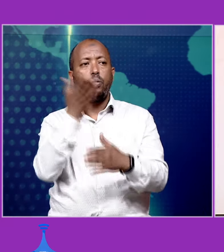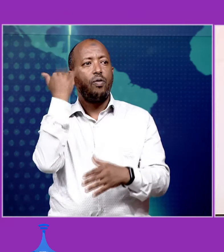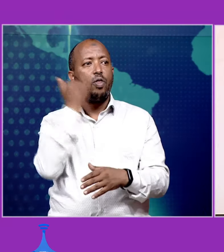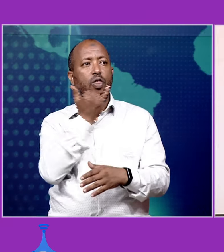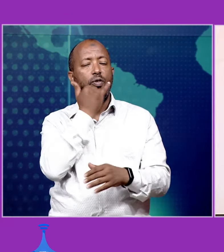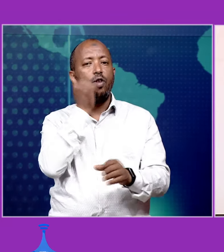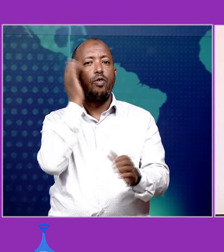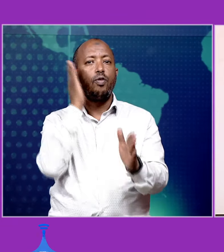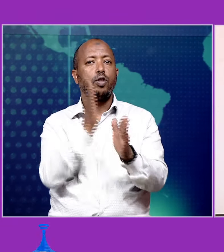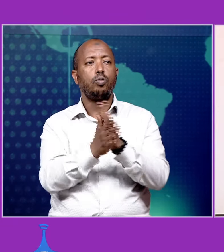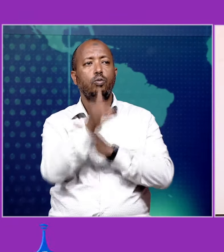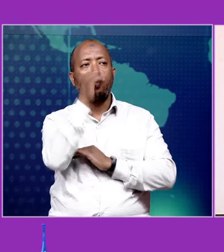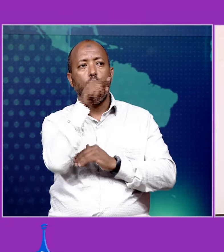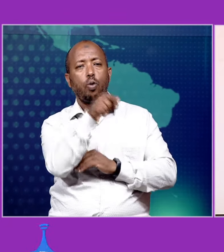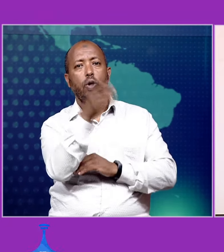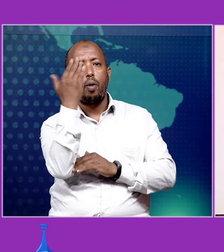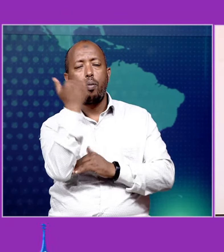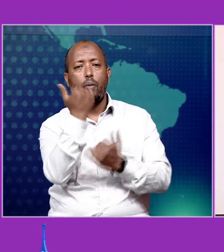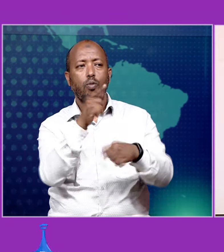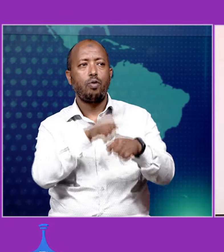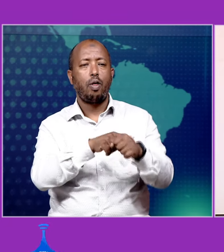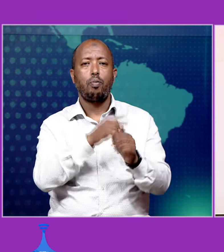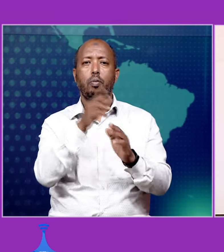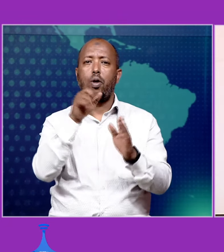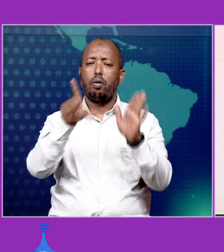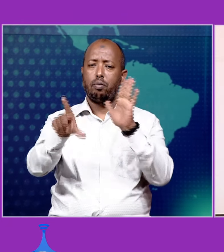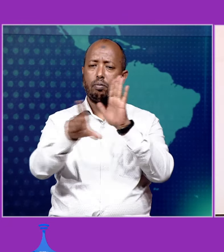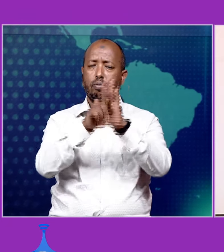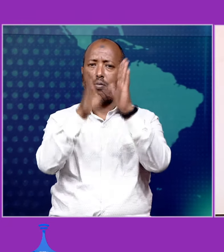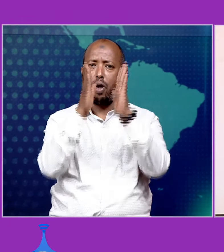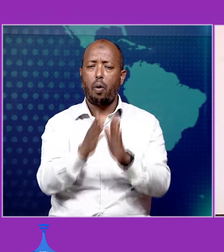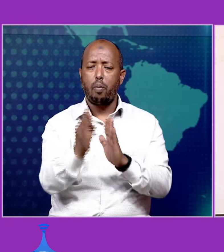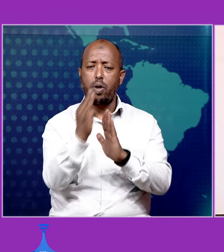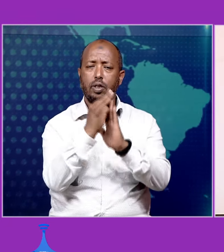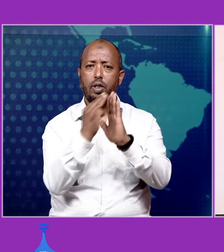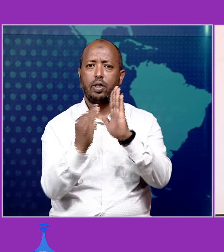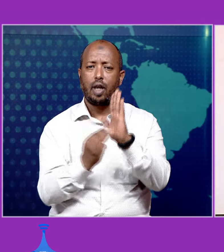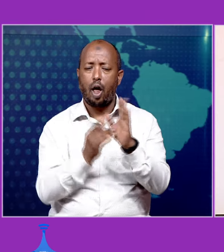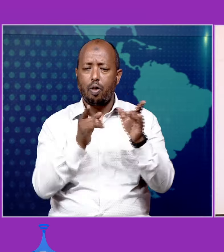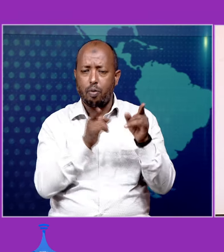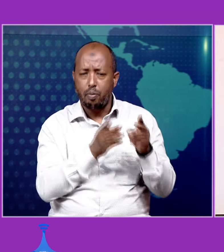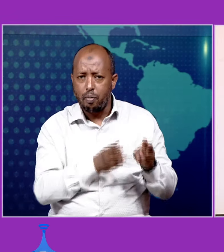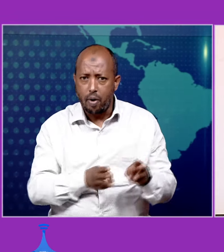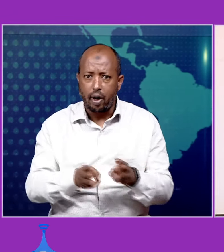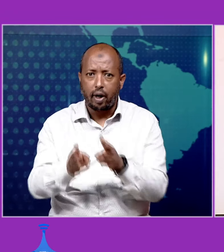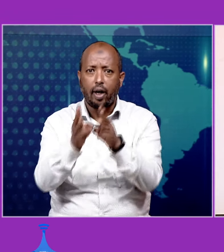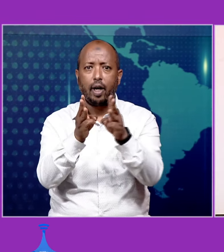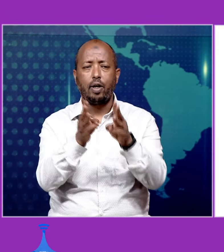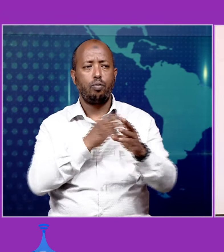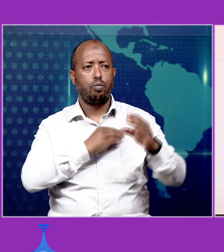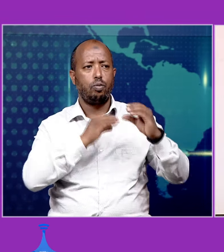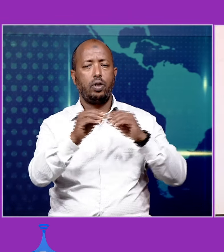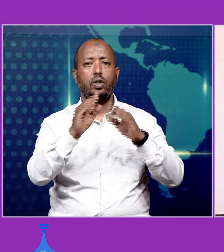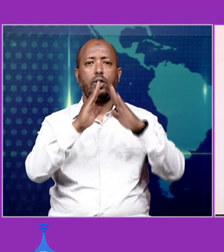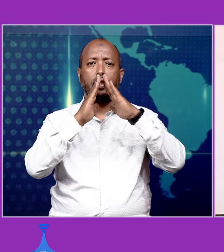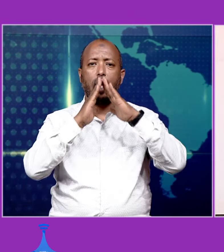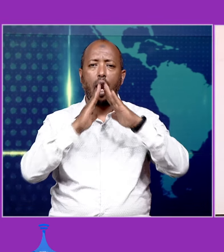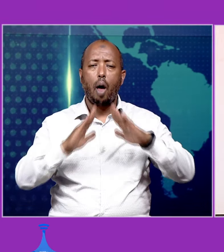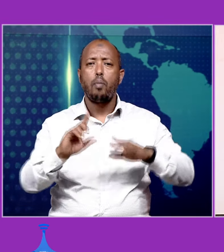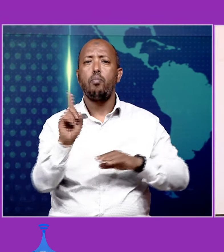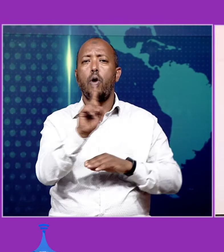የነበሩ ወገኖችን ህጋዊ ስርዓት ባለው መንገድ ስለ ሰላም ምንነት ደህንነት